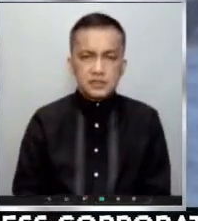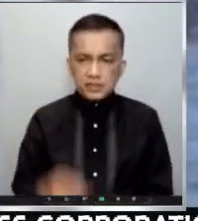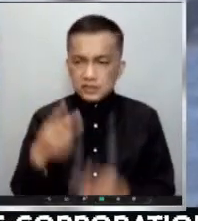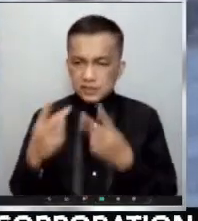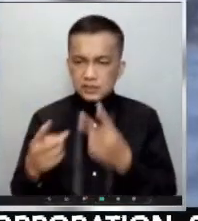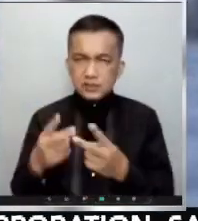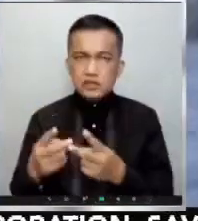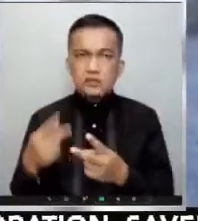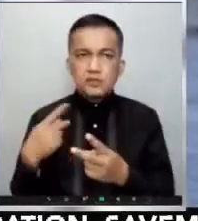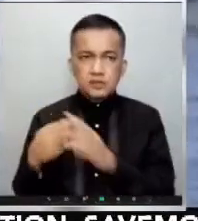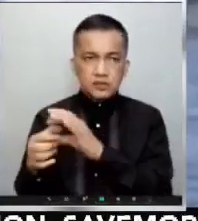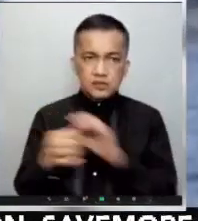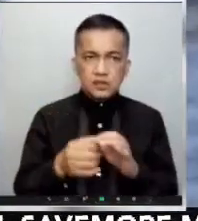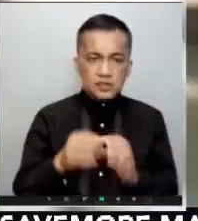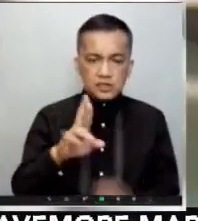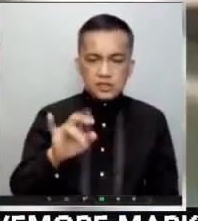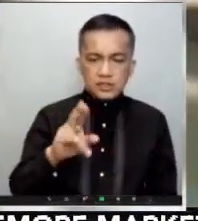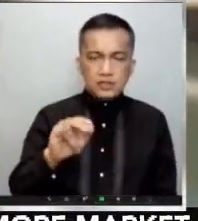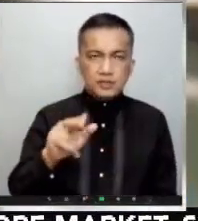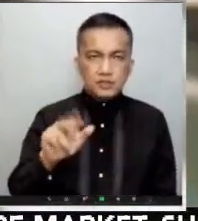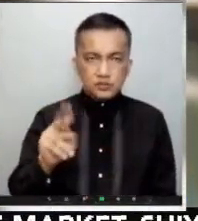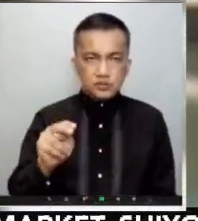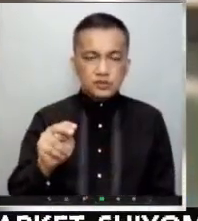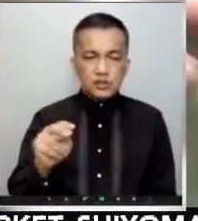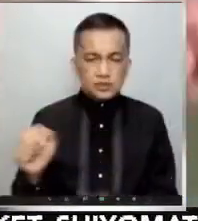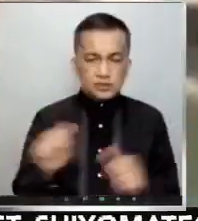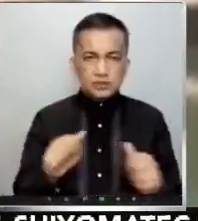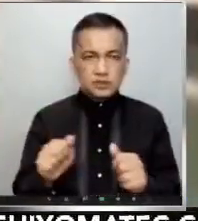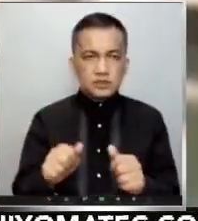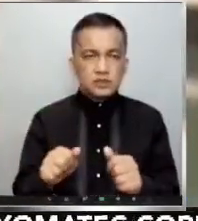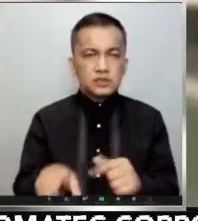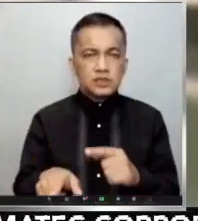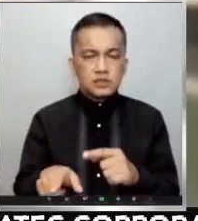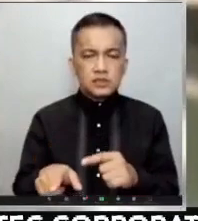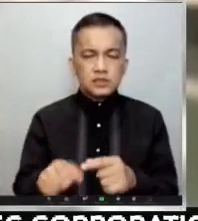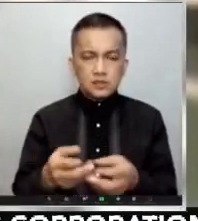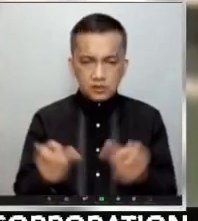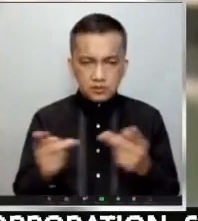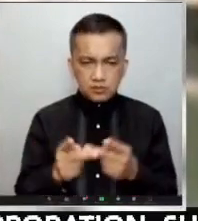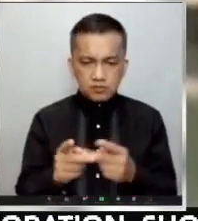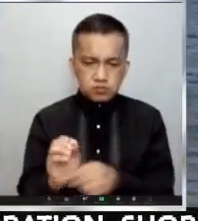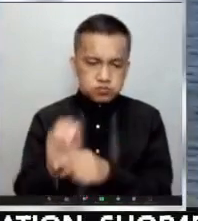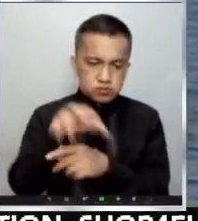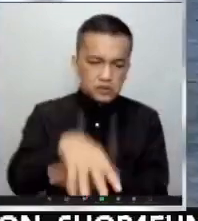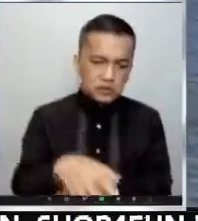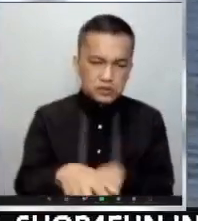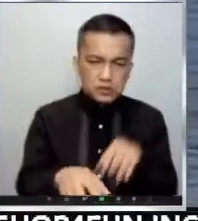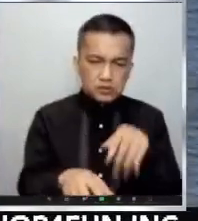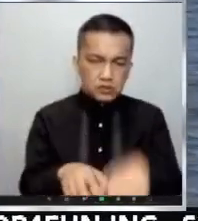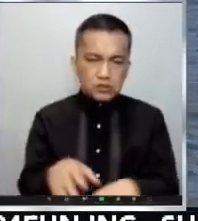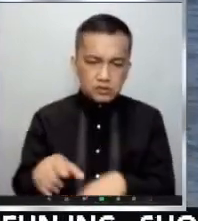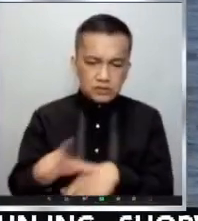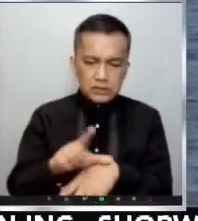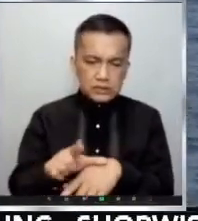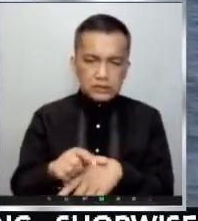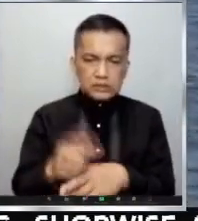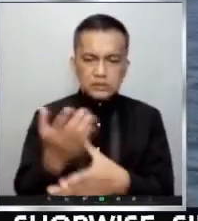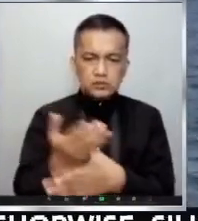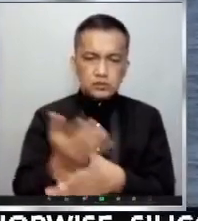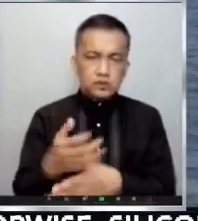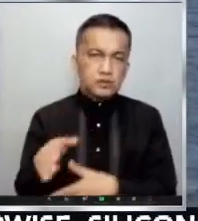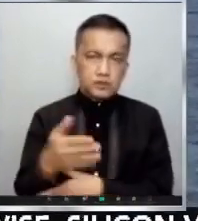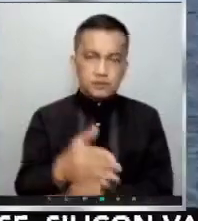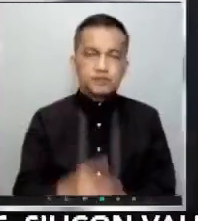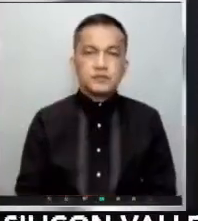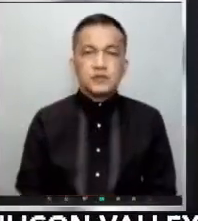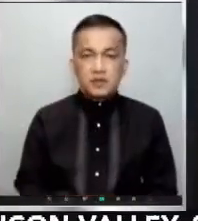reclamation activity sa kanilang lugar. Yung mga tinatambak nila ngayon, nabulabog yung mga isda. Posibleng ang maapektuhan ng reclamation ng